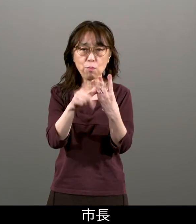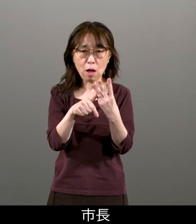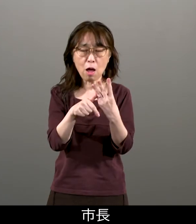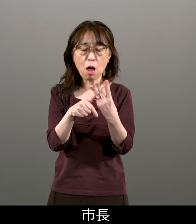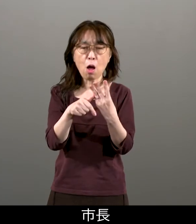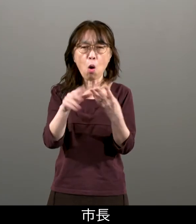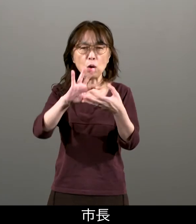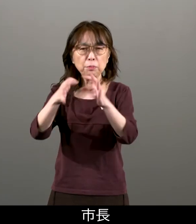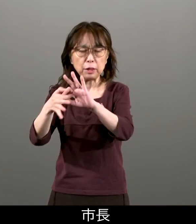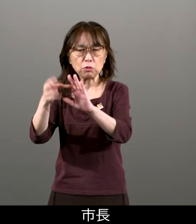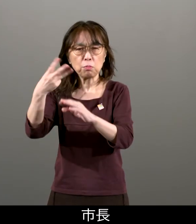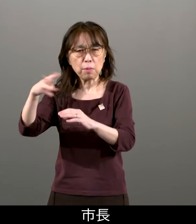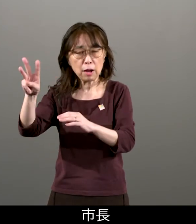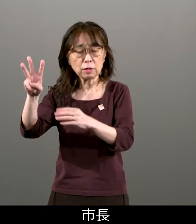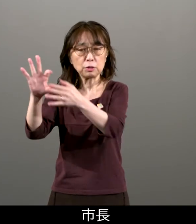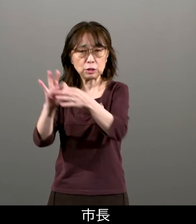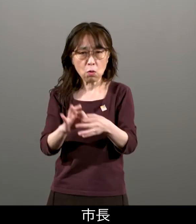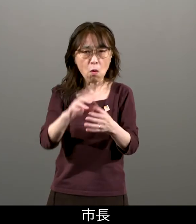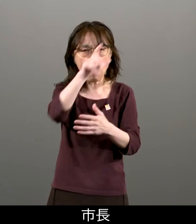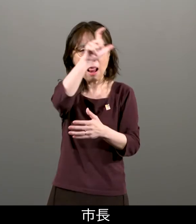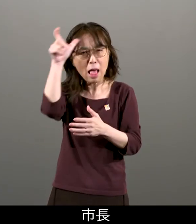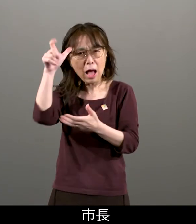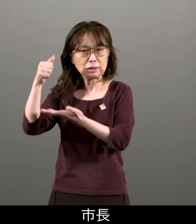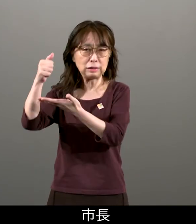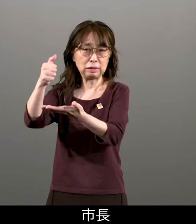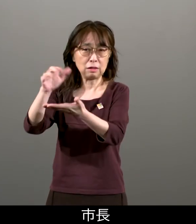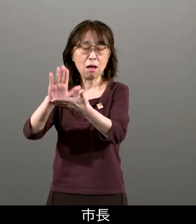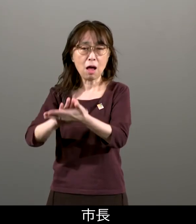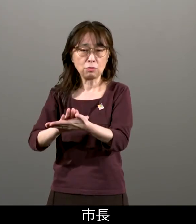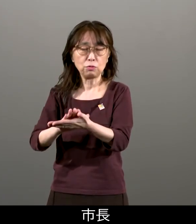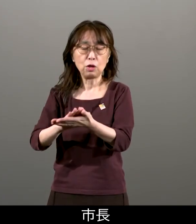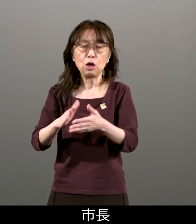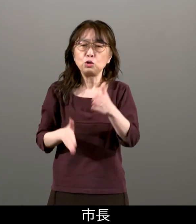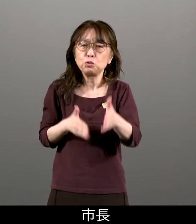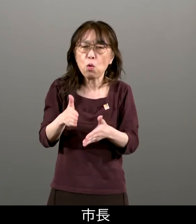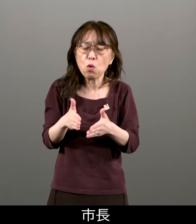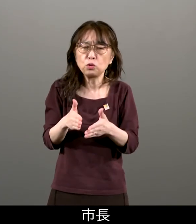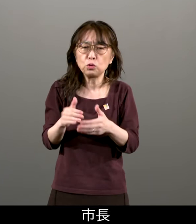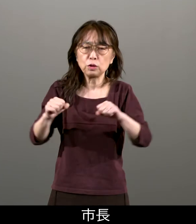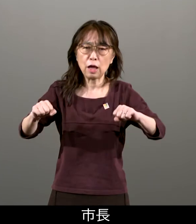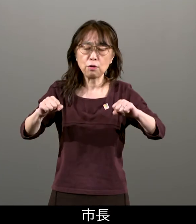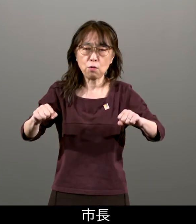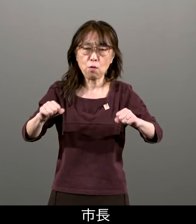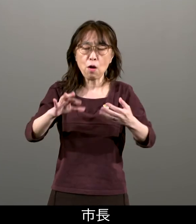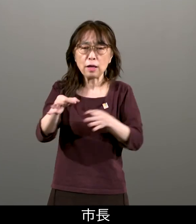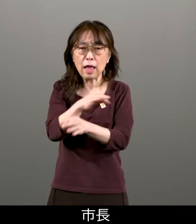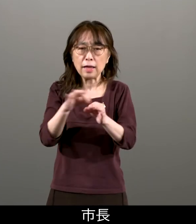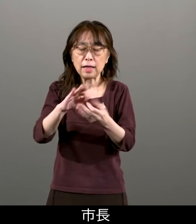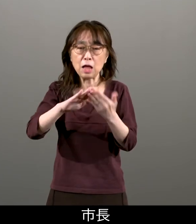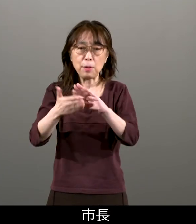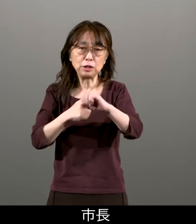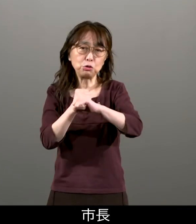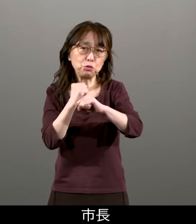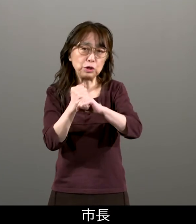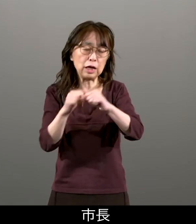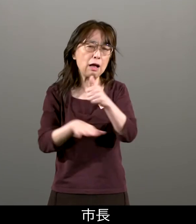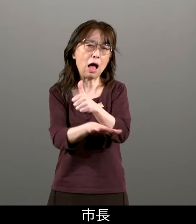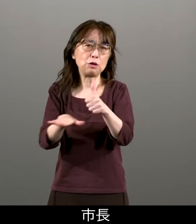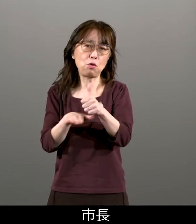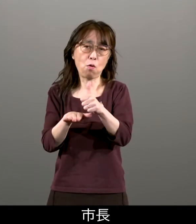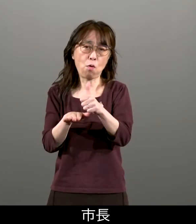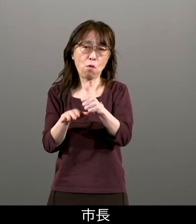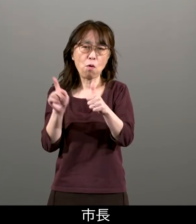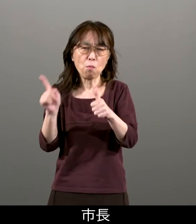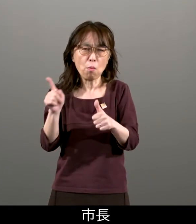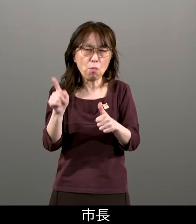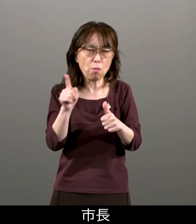ックがもたらすレガシーであります、社会、スポーツ、健康、経済、まちづくり、環境ということが密接